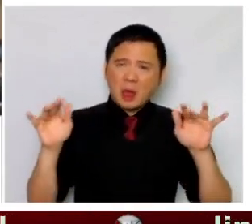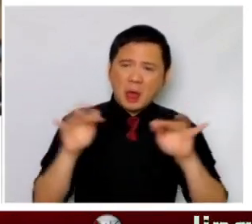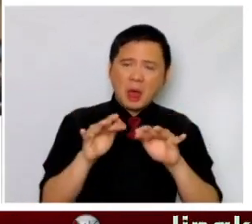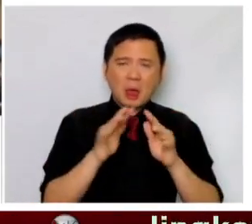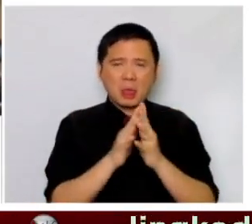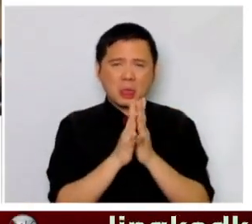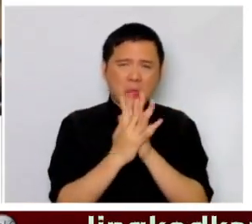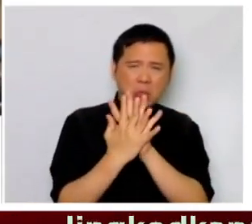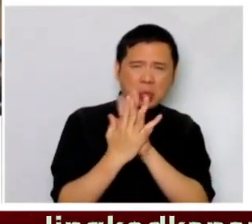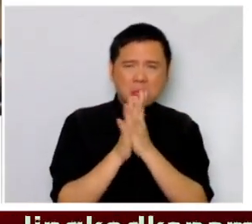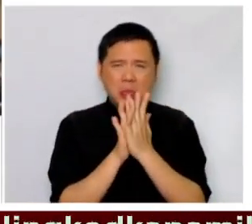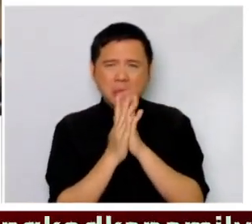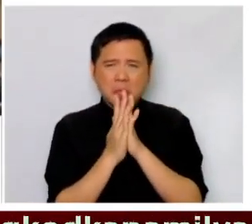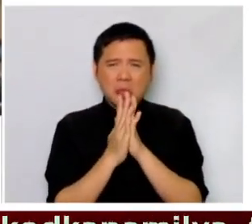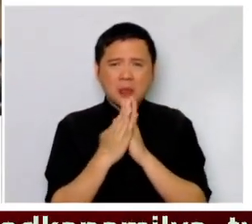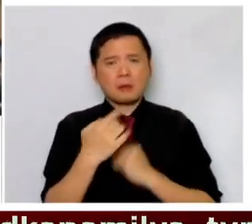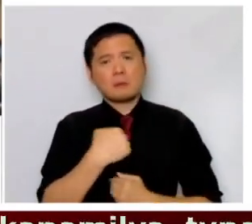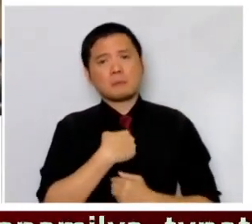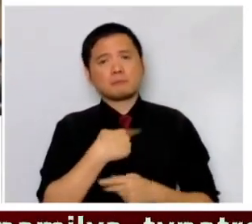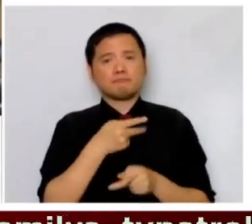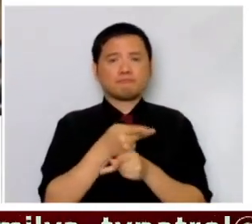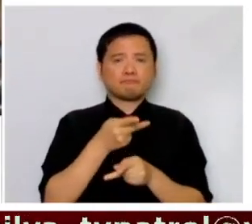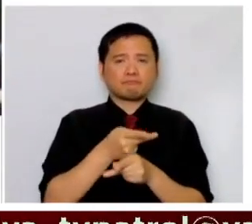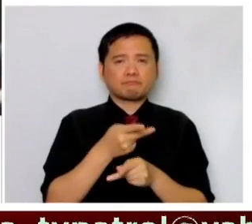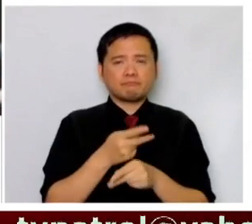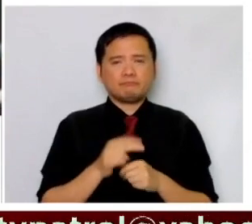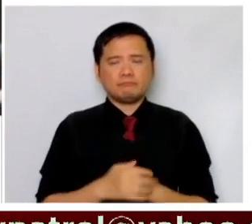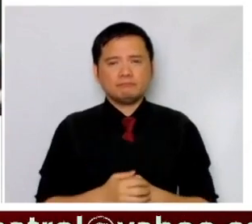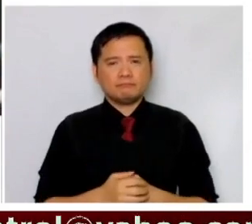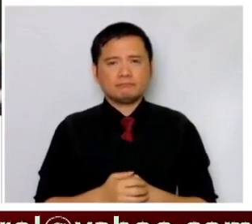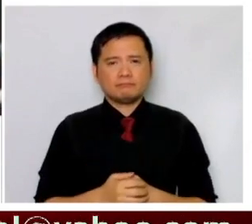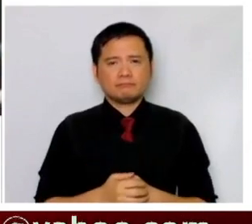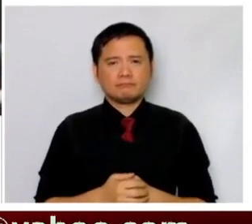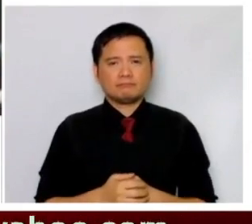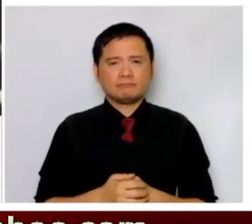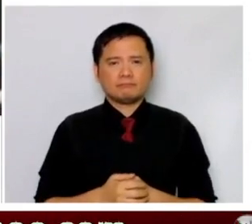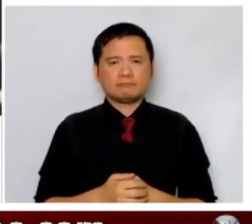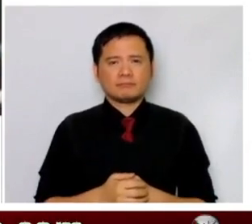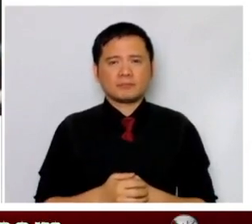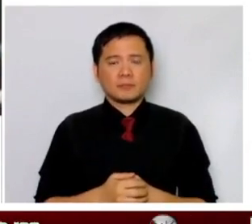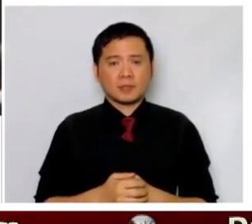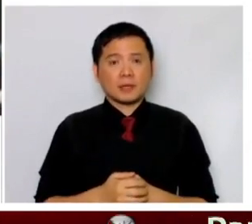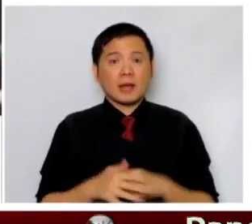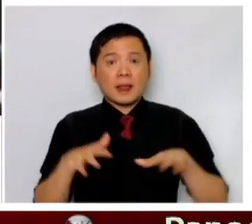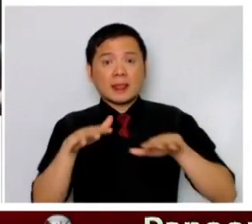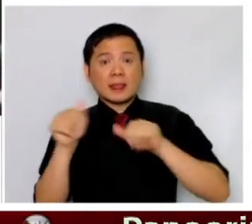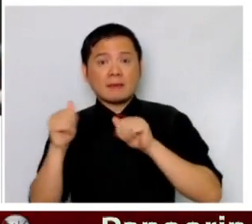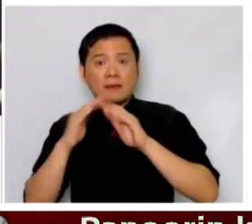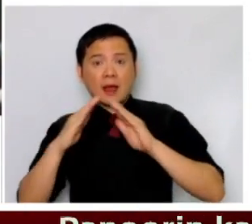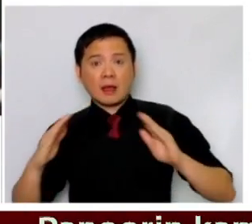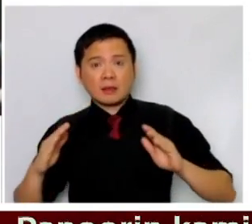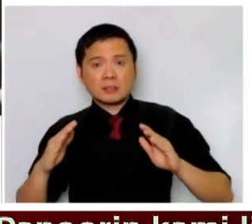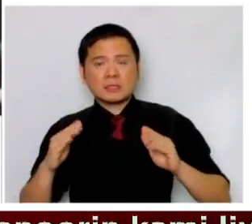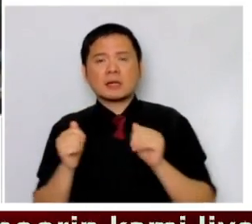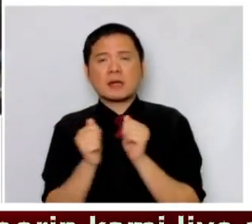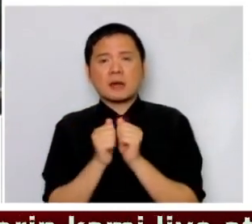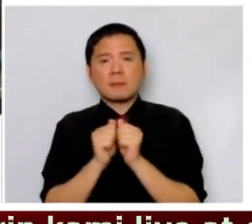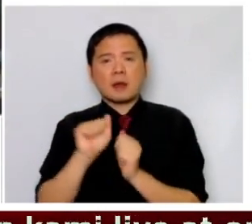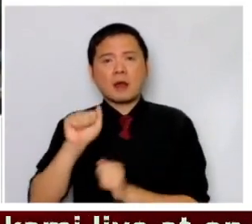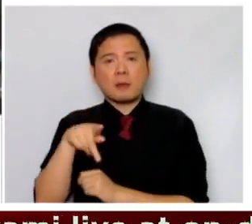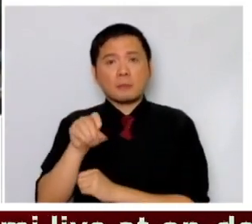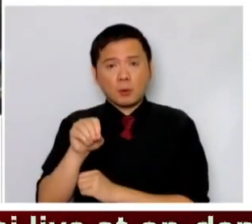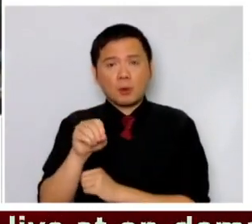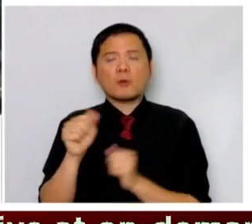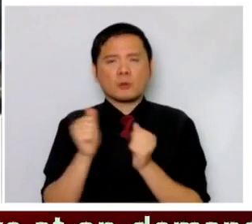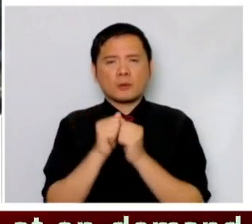siyempre mag-iingat ka rin dahil sa kailan nakamaska pa rin. Siyempre pag gaalis kami ng bahay kasama yung mga apo ko, parati kami nakamask.